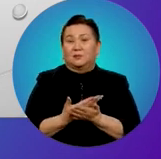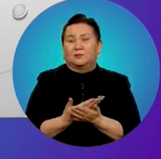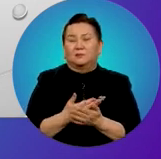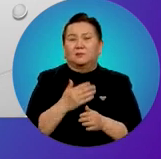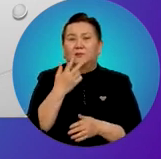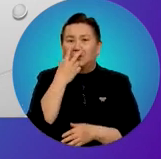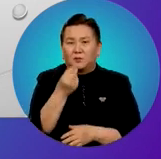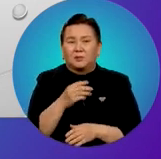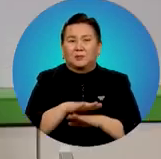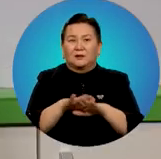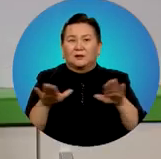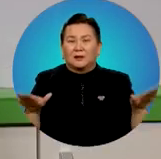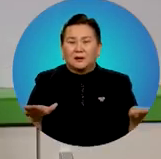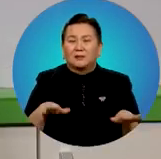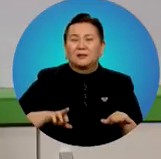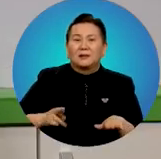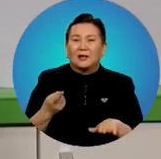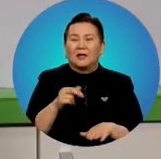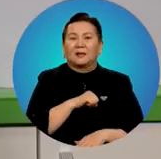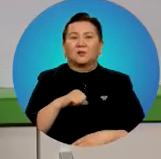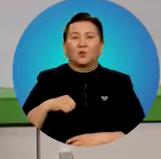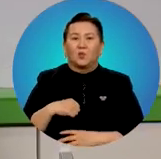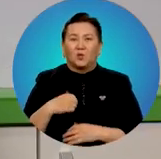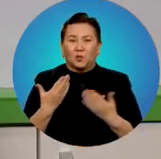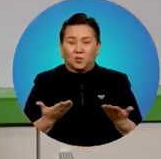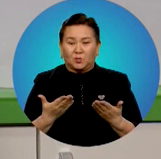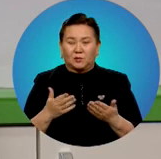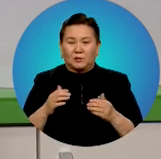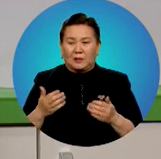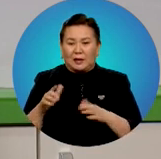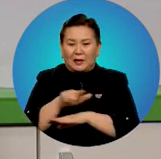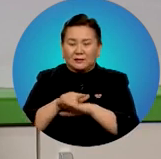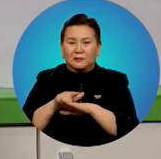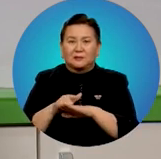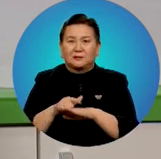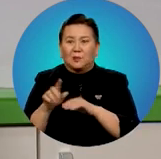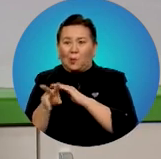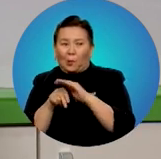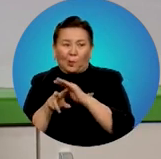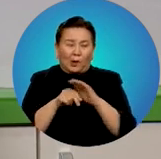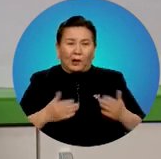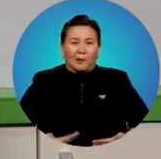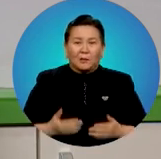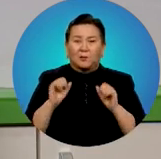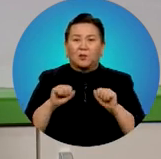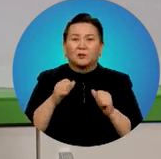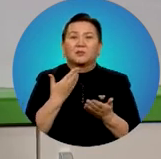зэрийг тал дэмчлээд өгсөн юм бол яагаад өөрийнхөө энэ эзэмшил болсон газар та хулгайч шиг төгшөж амьдрах болсон бэ?